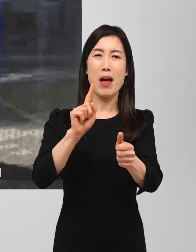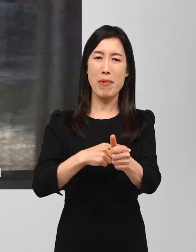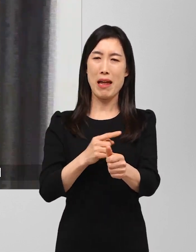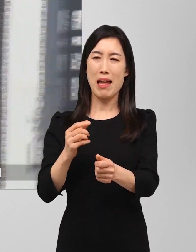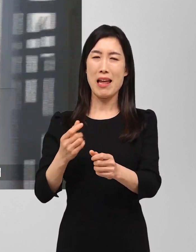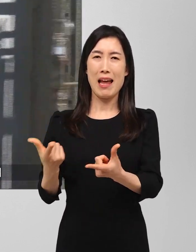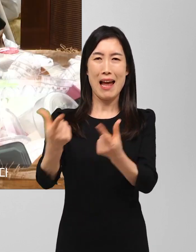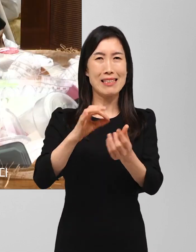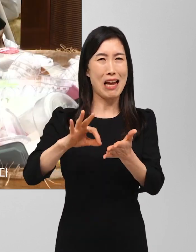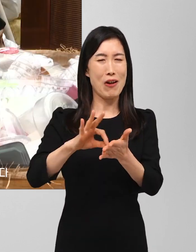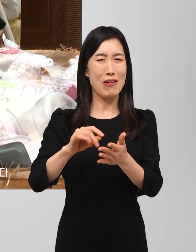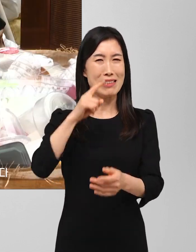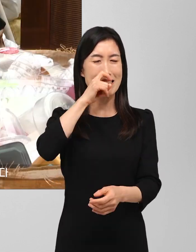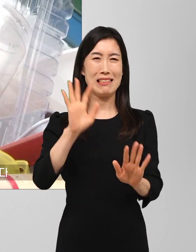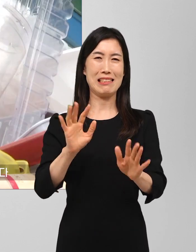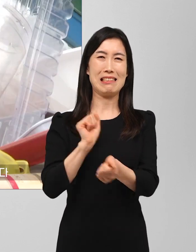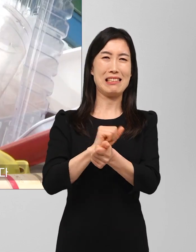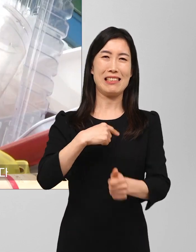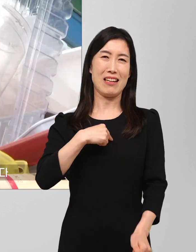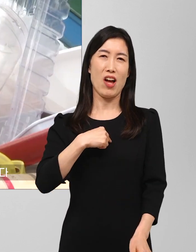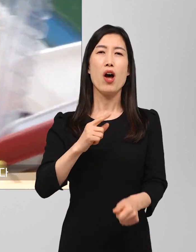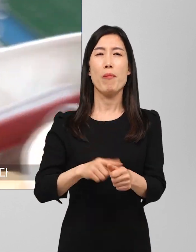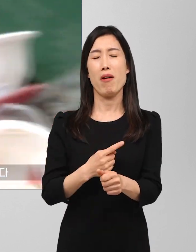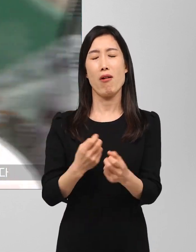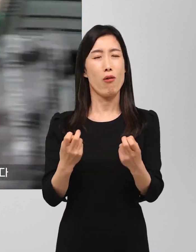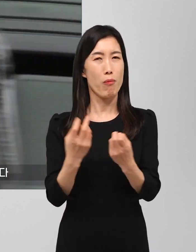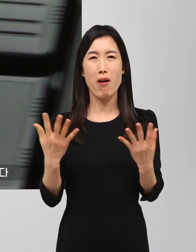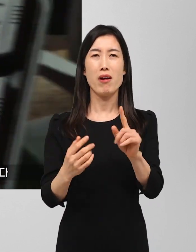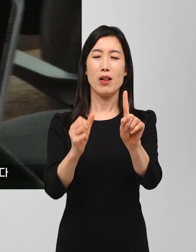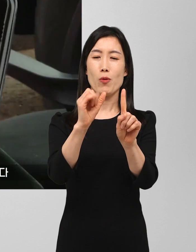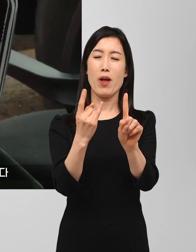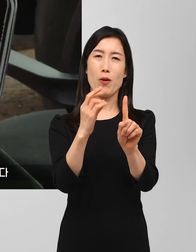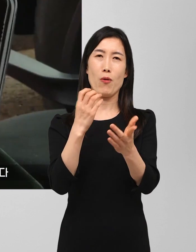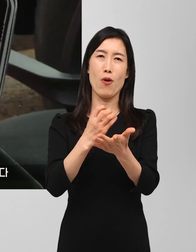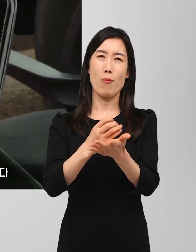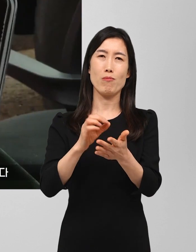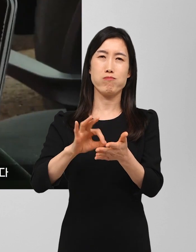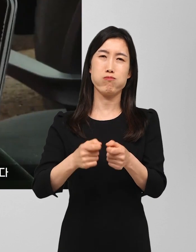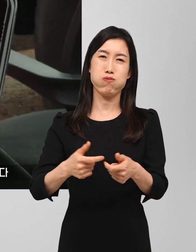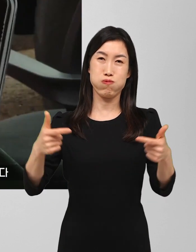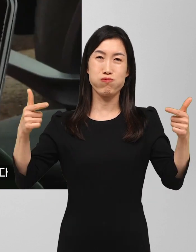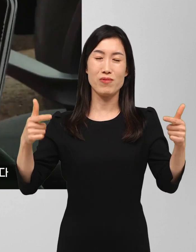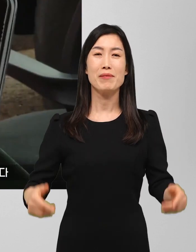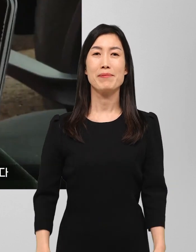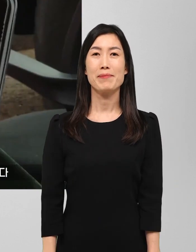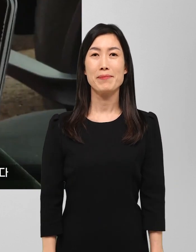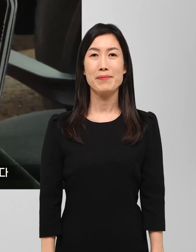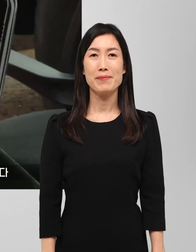민감도가 높아지면서 불가피하게 일회용품의 사용량은 더 늘어나게 됐습니다.